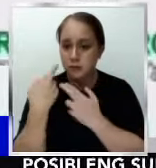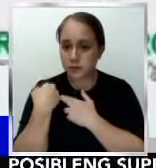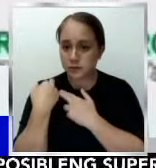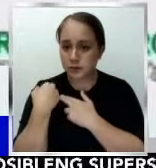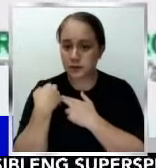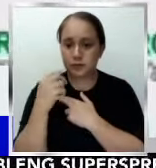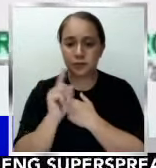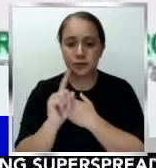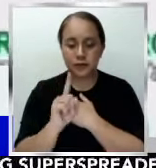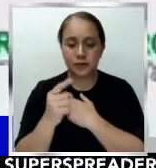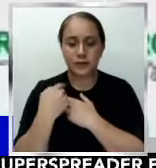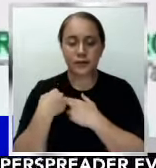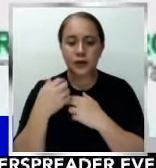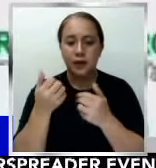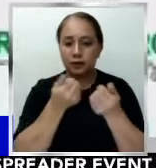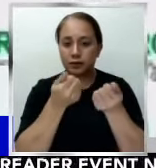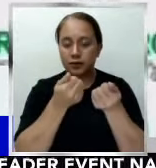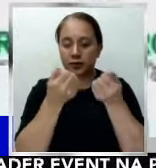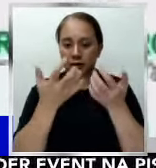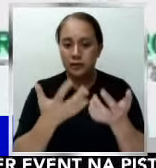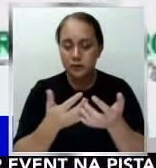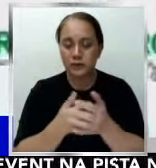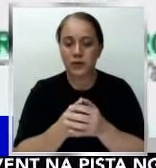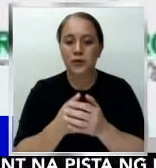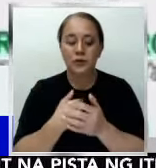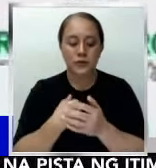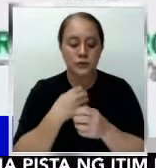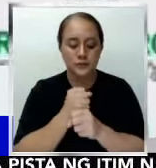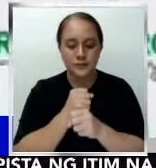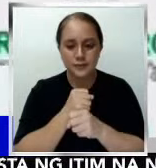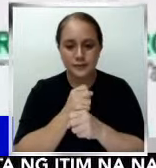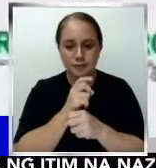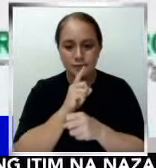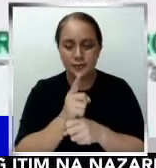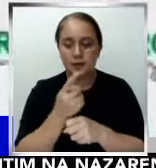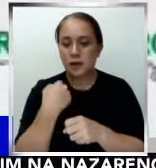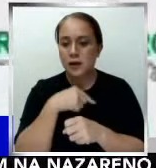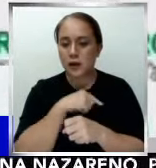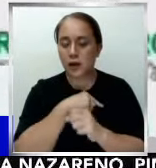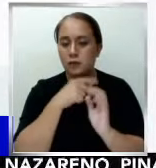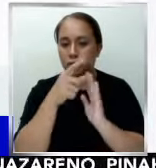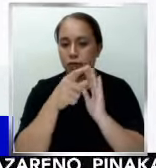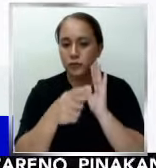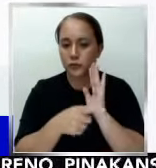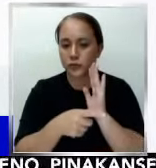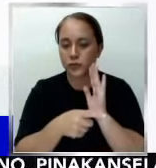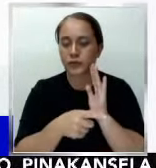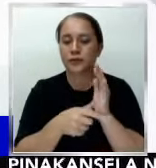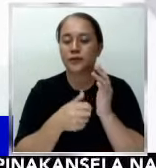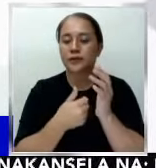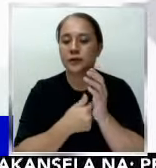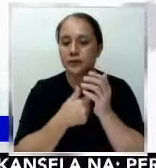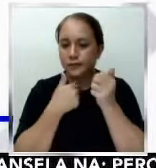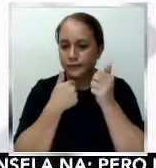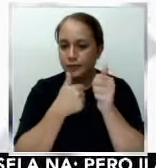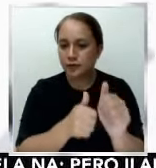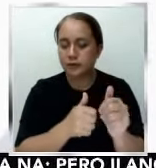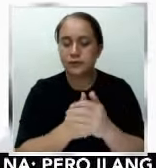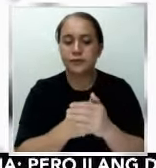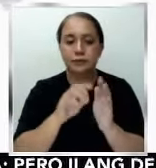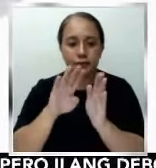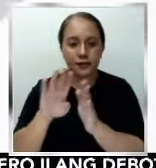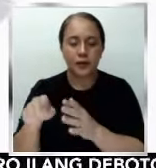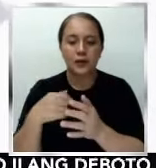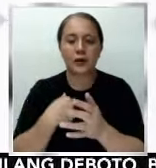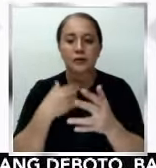as administrator to ensure that our laws are followed. Bukod dito, pinasasampahan din